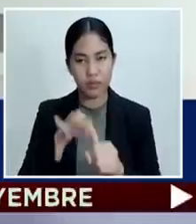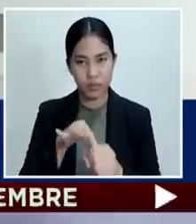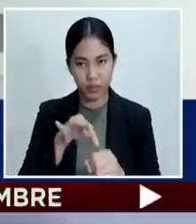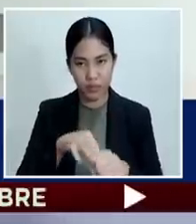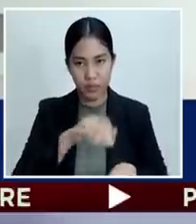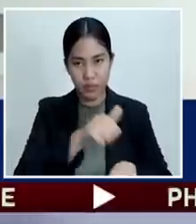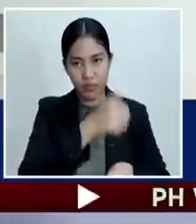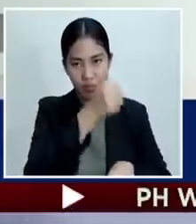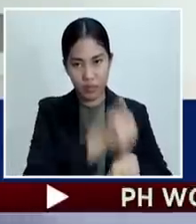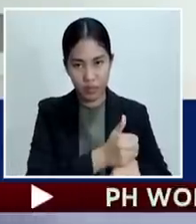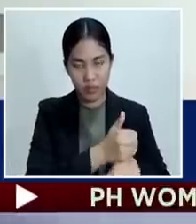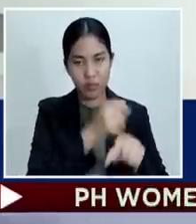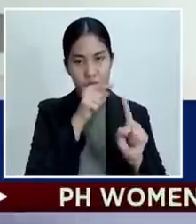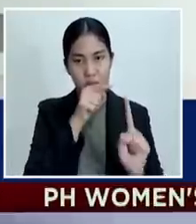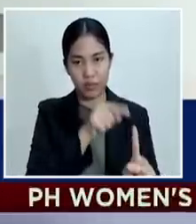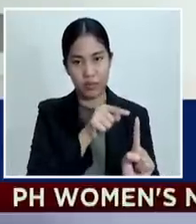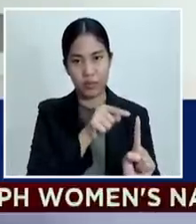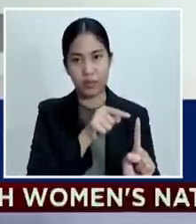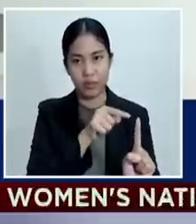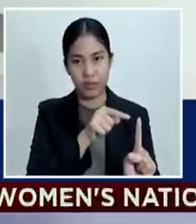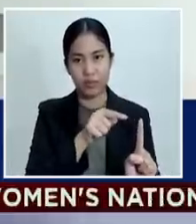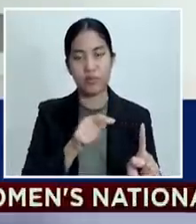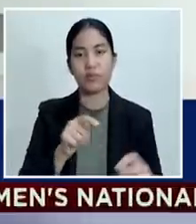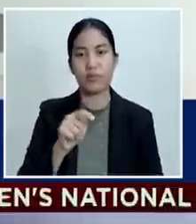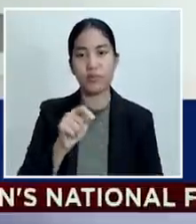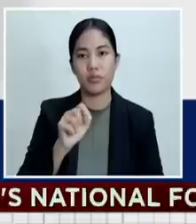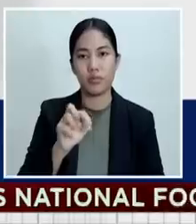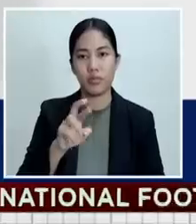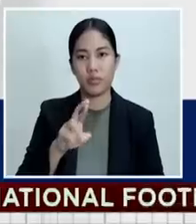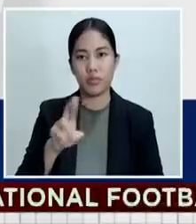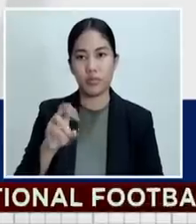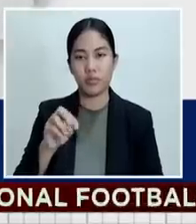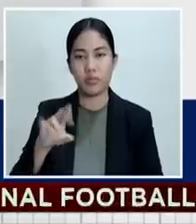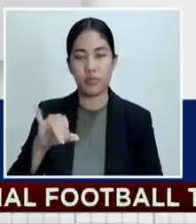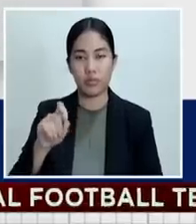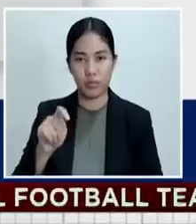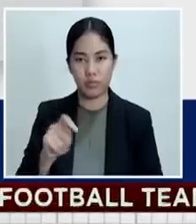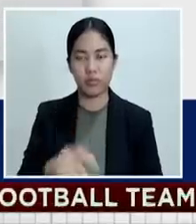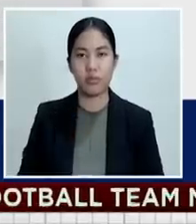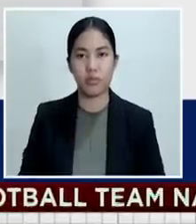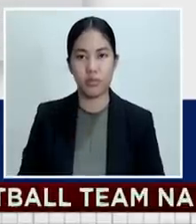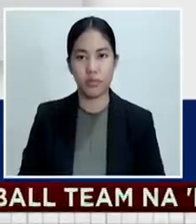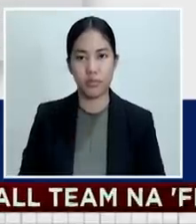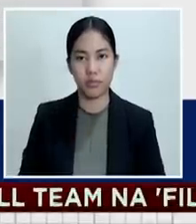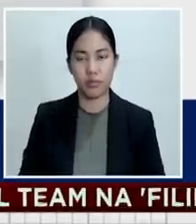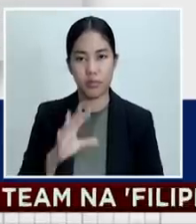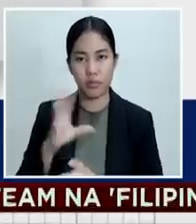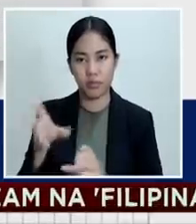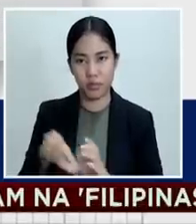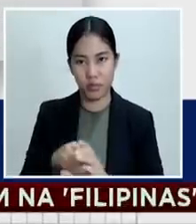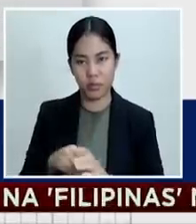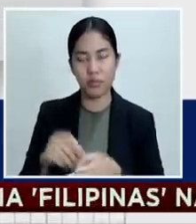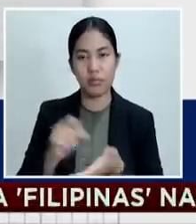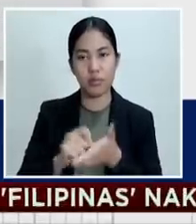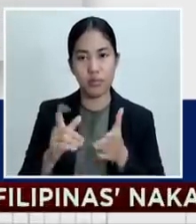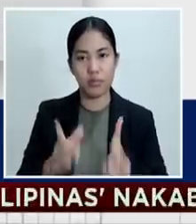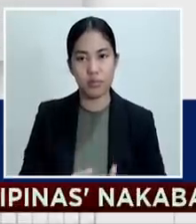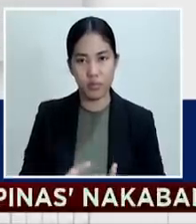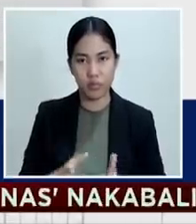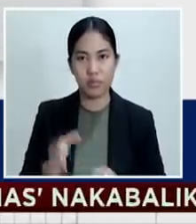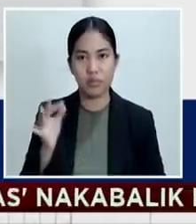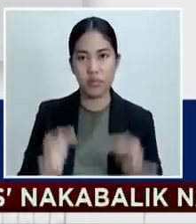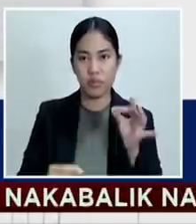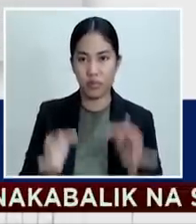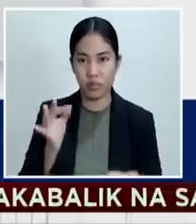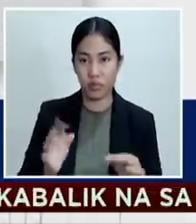designation ni Congressman Teves at kanyang mga kasamahan. Kabilang ang Secretary of Justice at ang AMLAC Executive Director sa